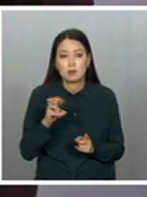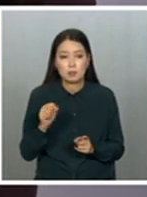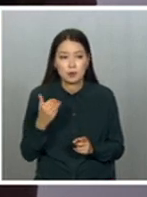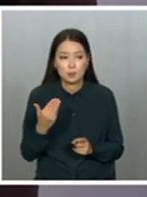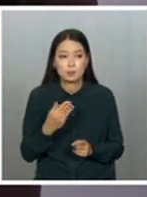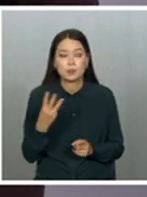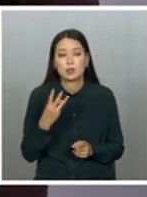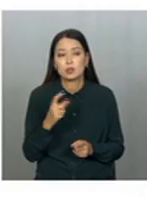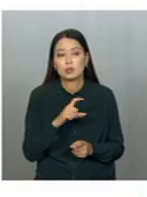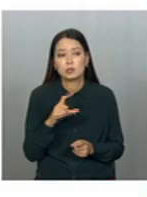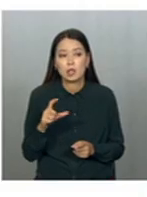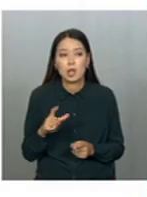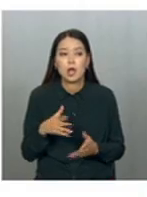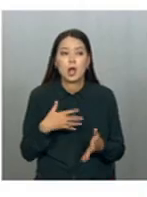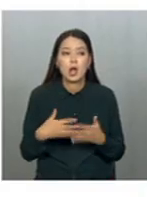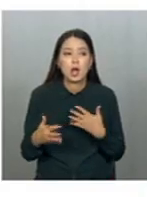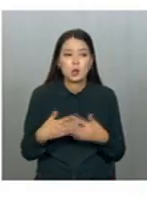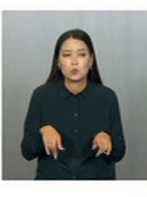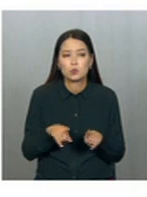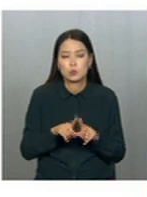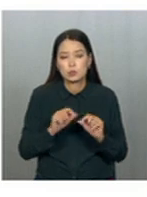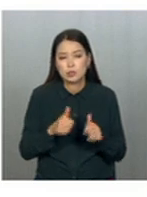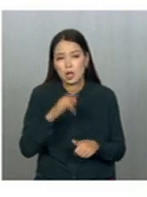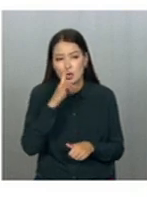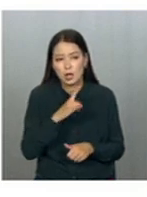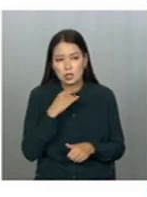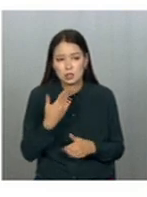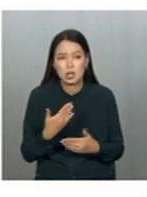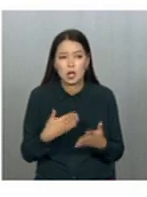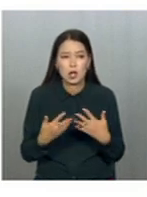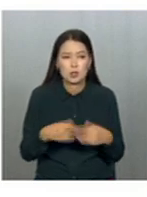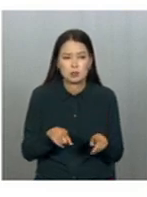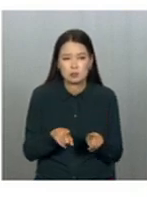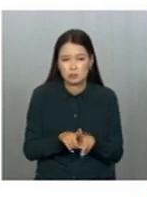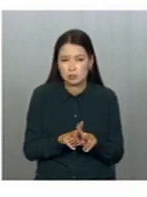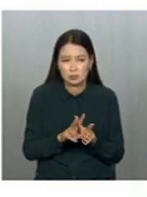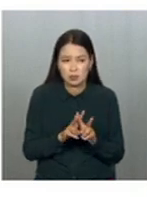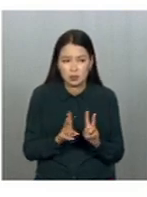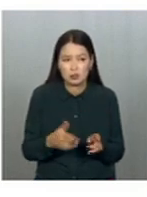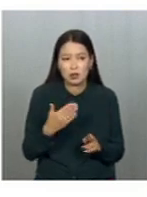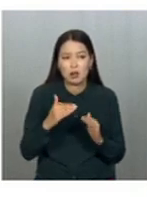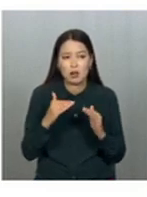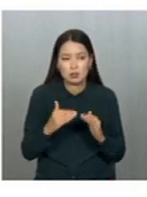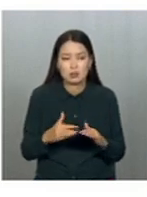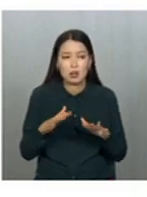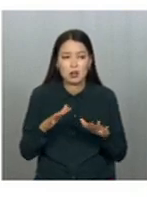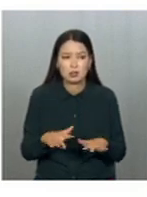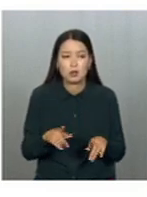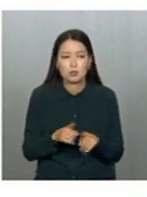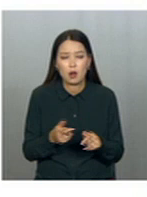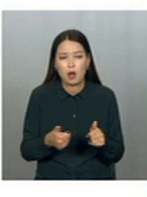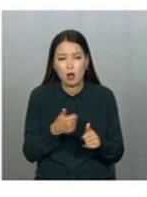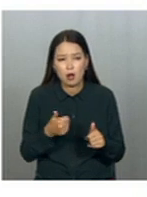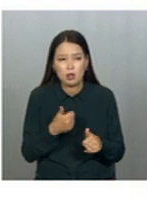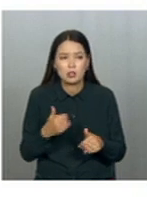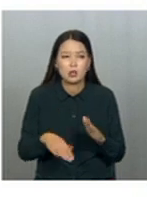үшінші мысалда, айу түс қазақ сонсоң аюлығы ұстап кетті ме, астындағы қойтасты аунатып жіберіп,